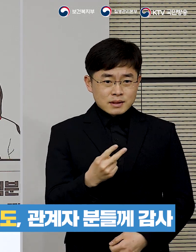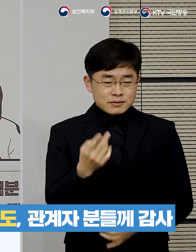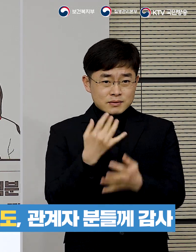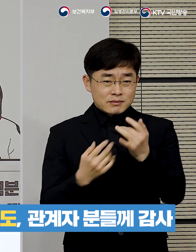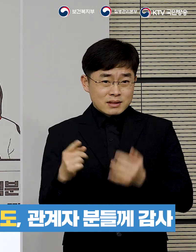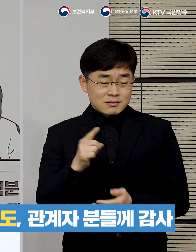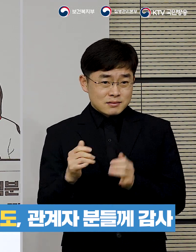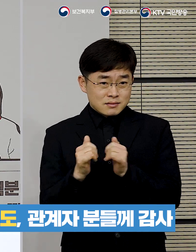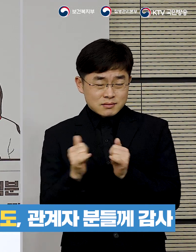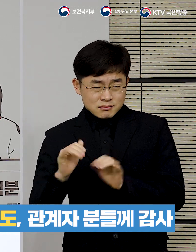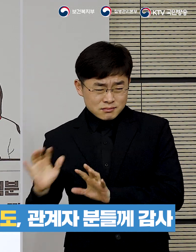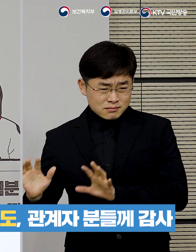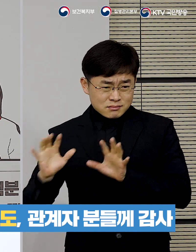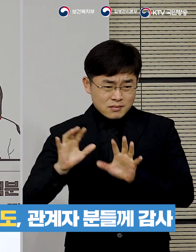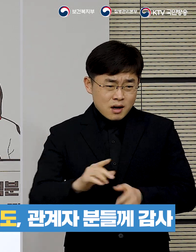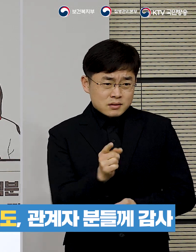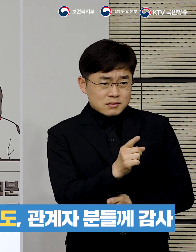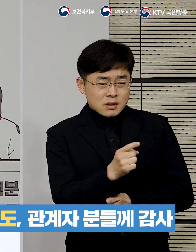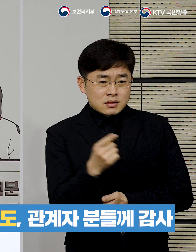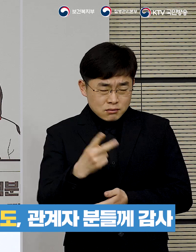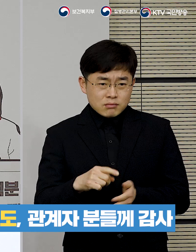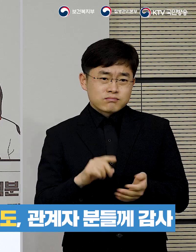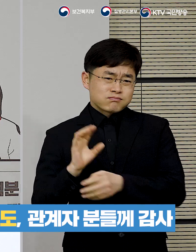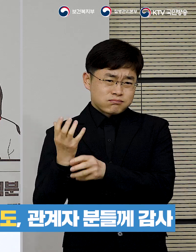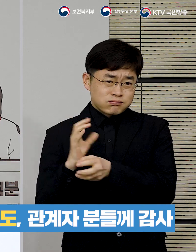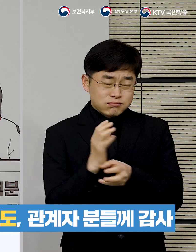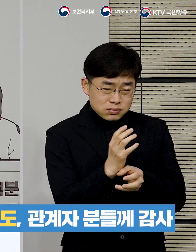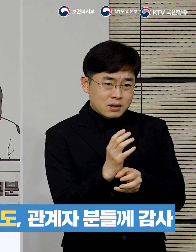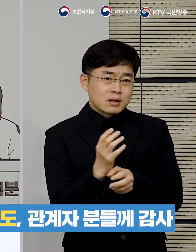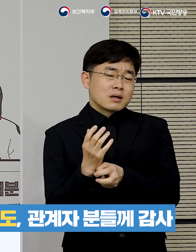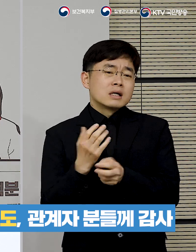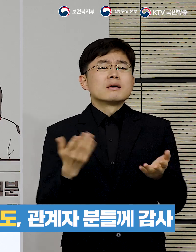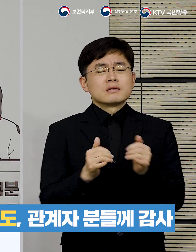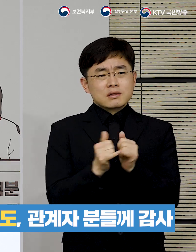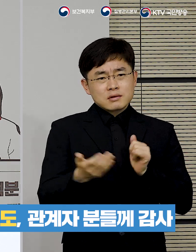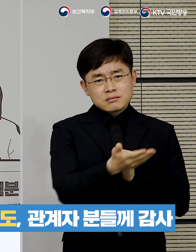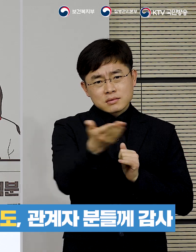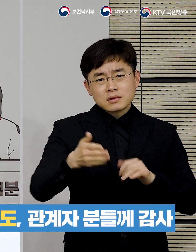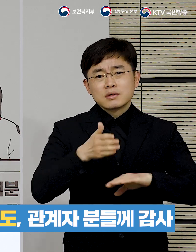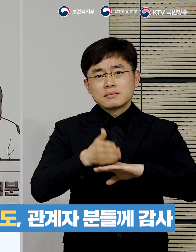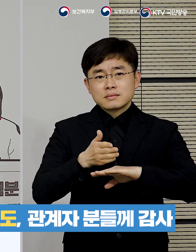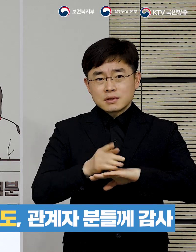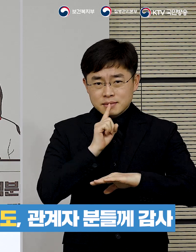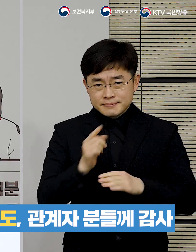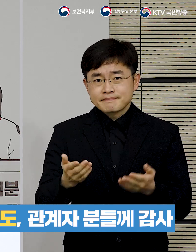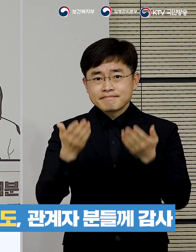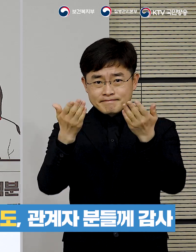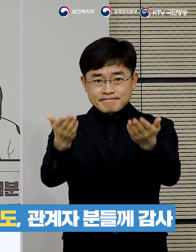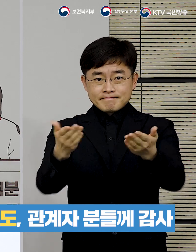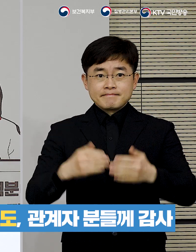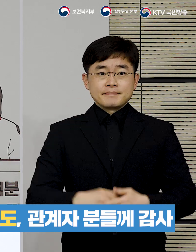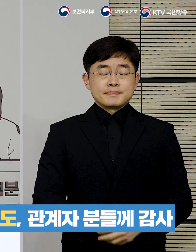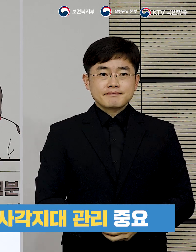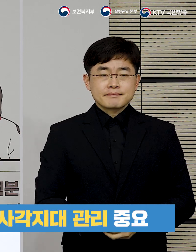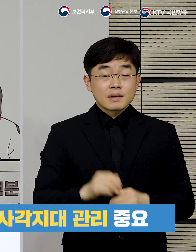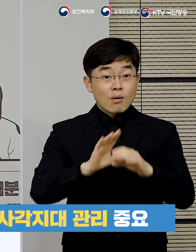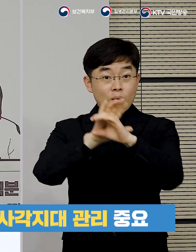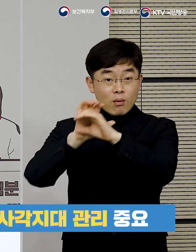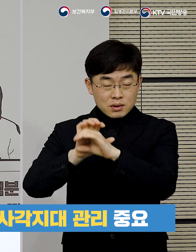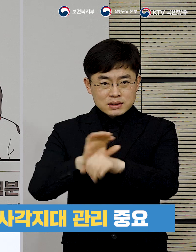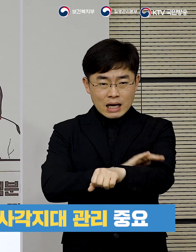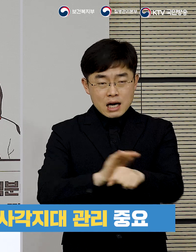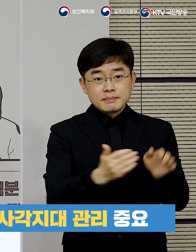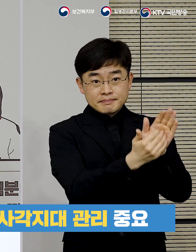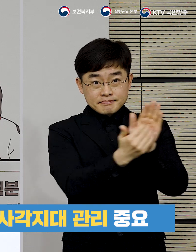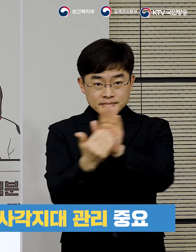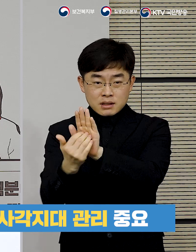그리고 초기 대응에 나선 현장의 소방관과 구조대원, 구급대원 여러분께도 감사의 말씀을 전합니다.